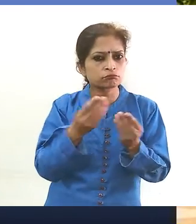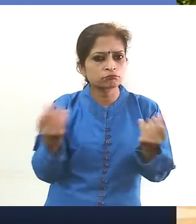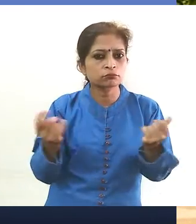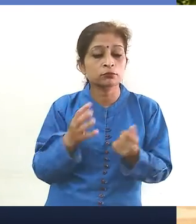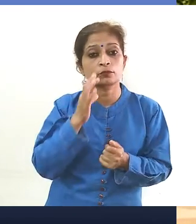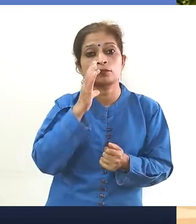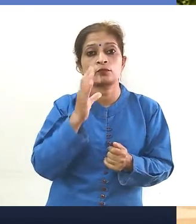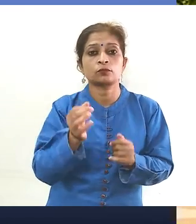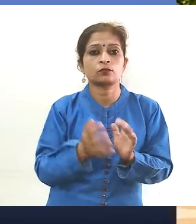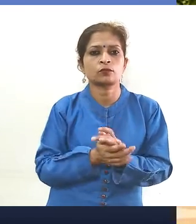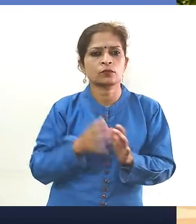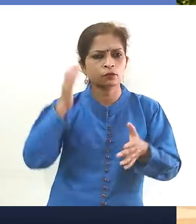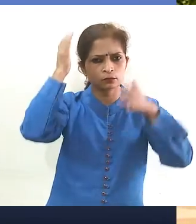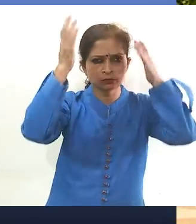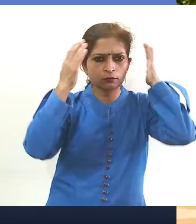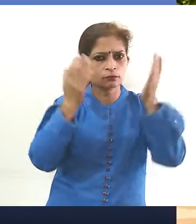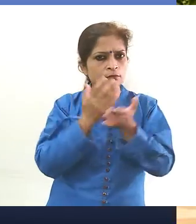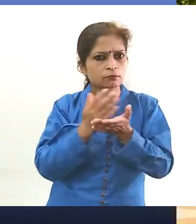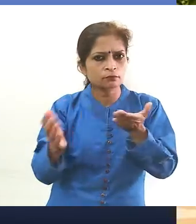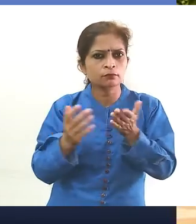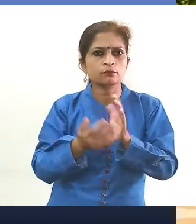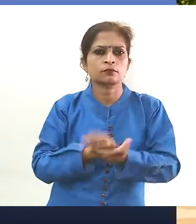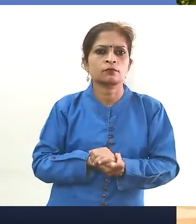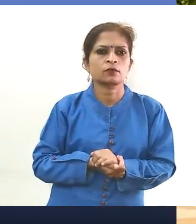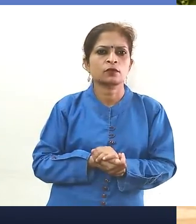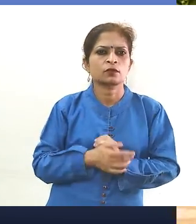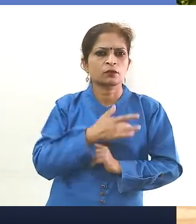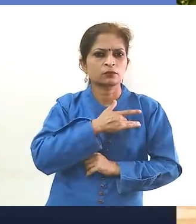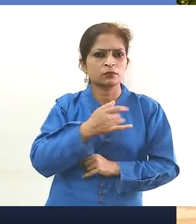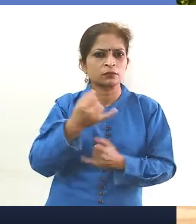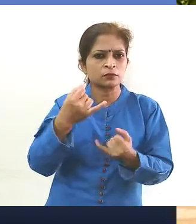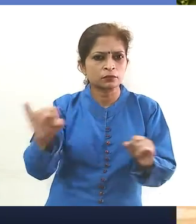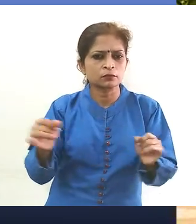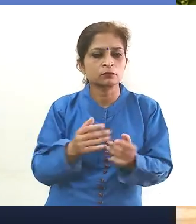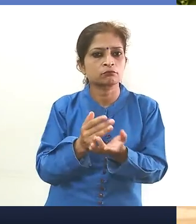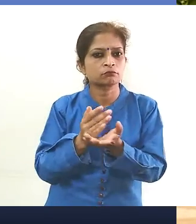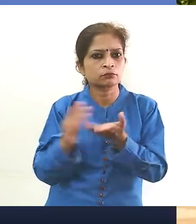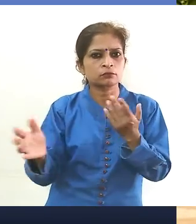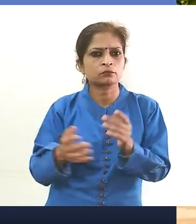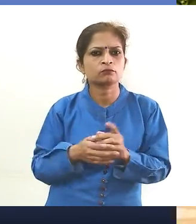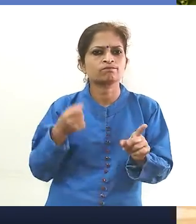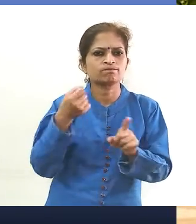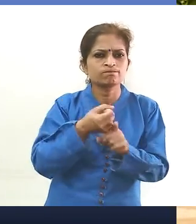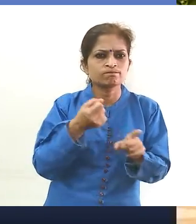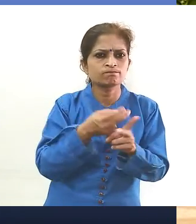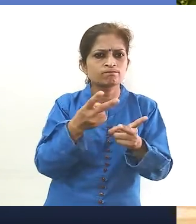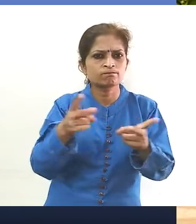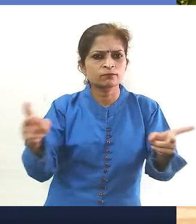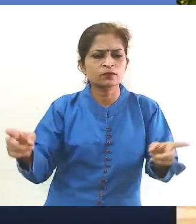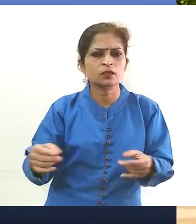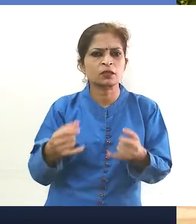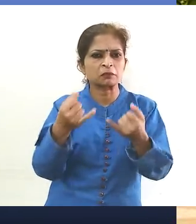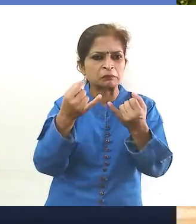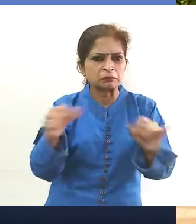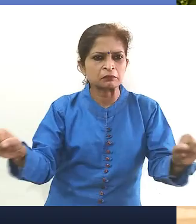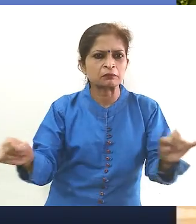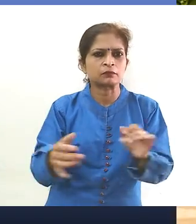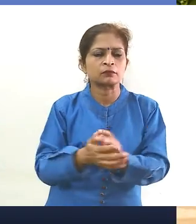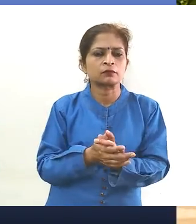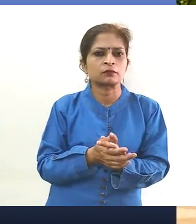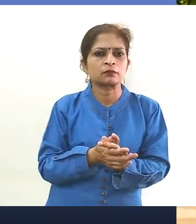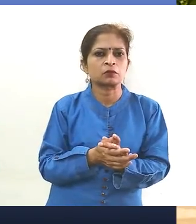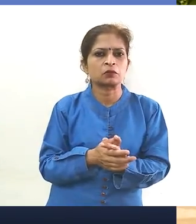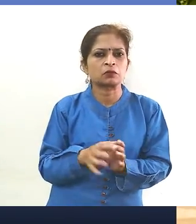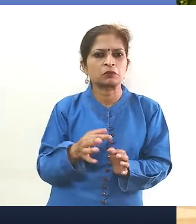हैं, तनाव मुक्त, व्यसन मुक्त, सब प्रकार की हिंसा, झूठ, अनाचार,